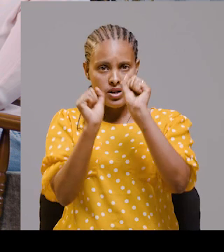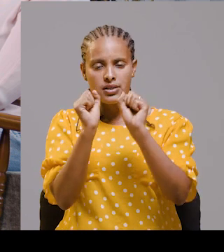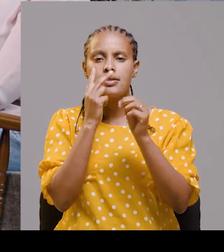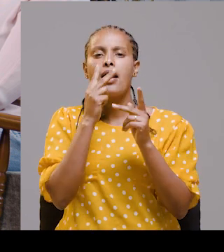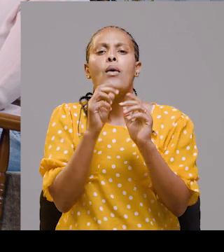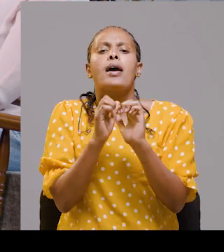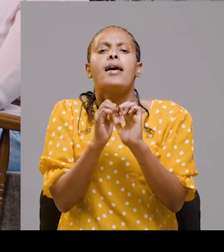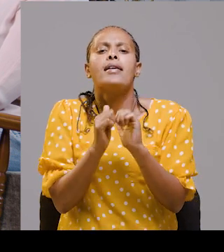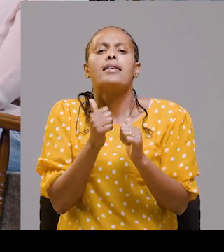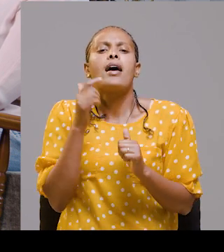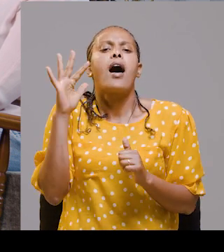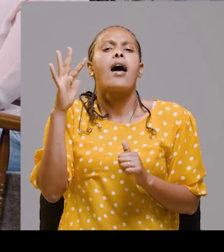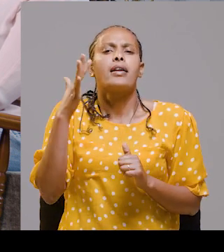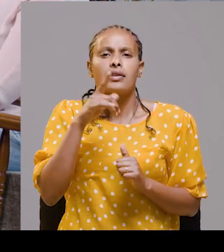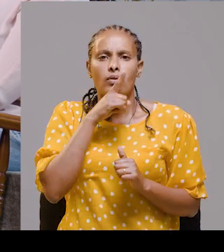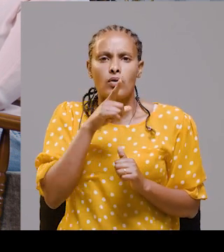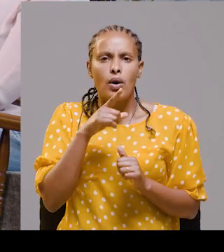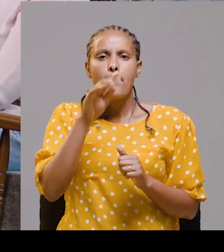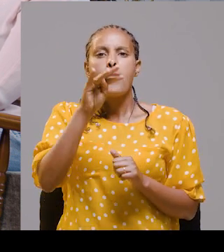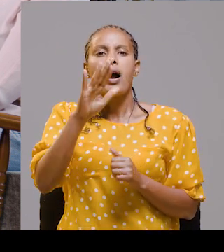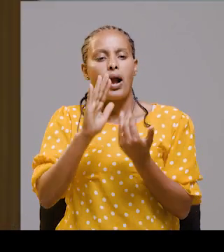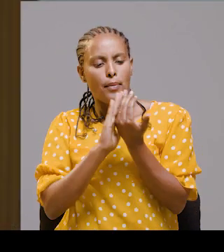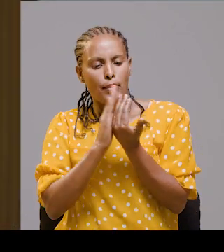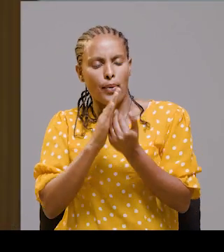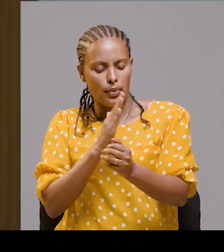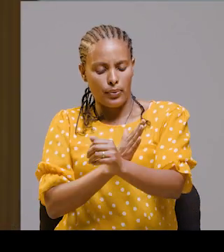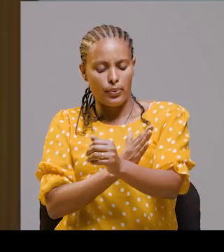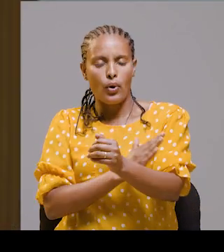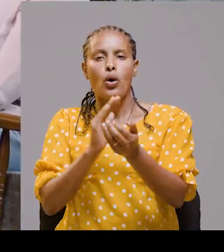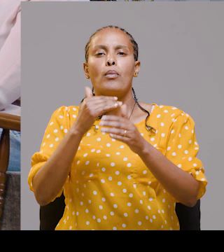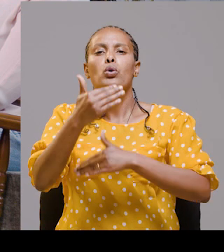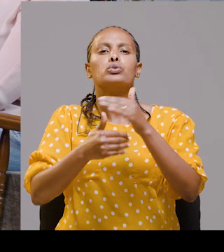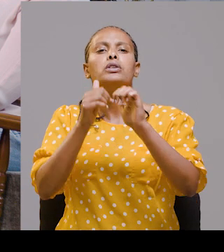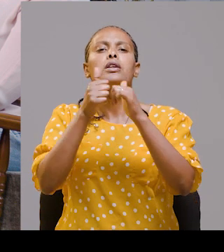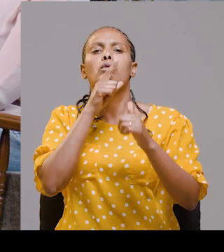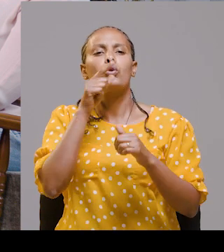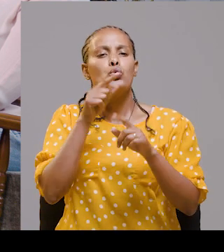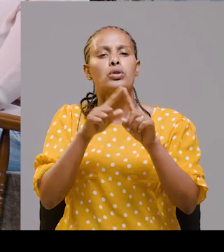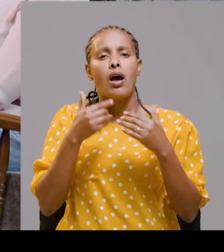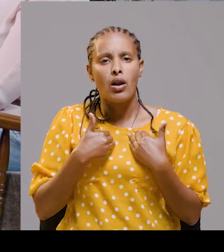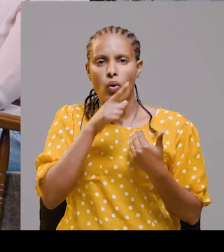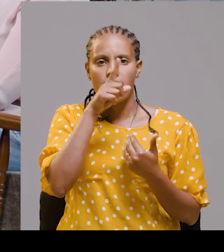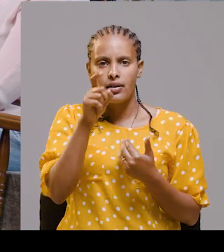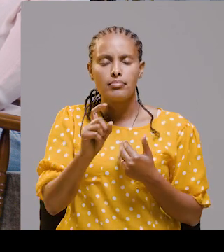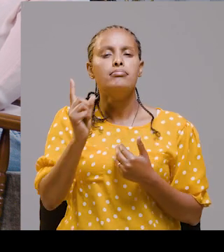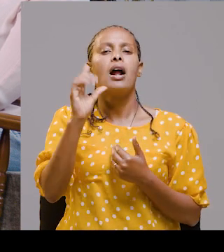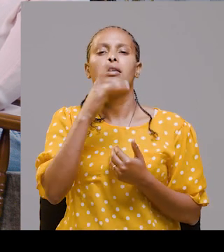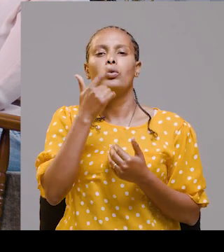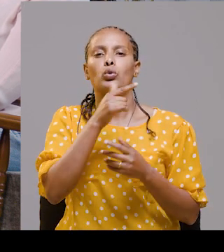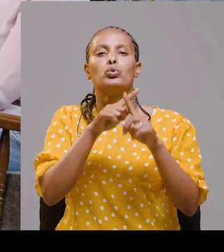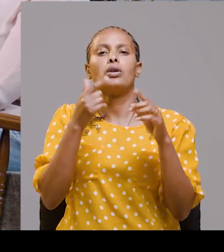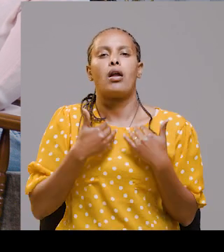ምን ማለት እንዴት አይነት ነው ላይክ ይሄ የማገገም ፕሮሰሱ ላይ እንዴት ነው እንትኑ ልዩነቱስ ምን አይነት ነው ብለ